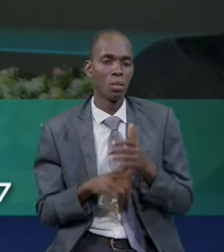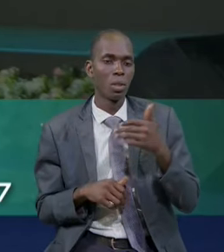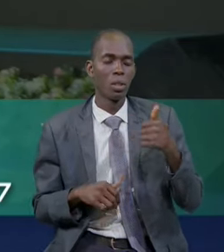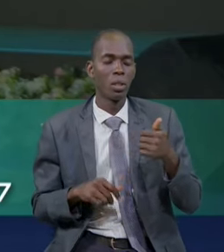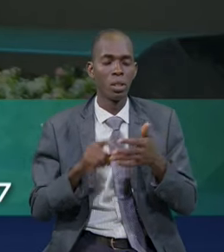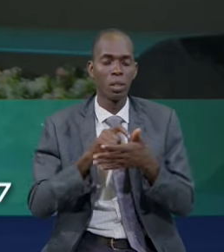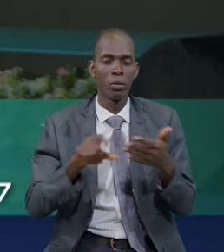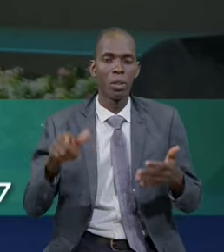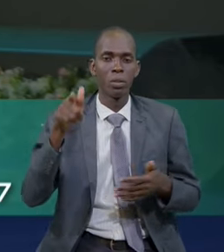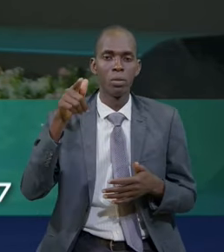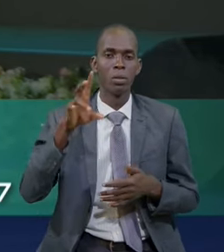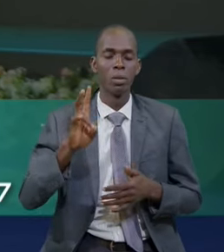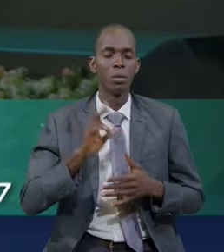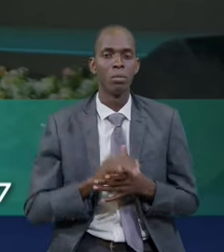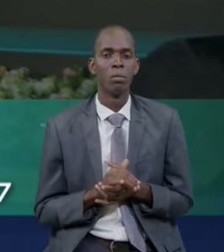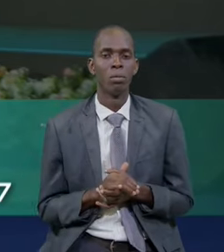chapitre 10,